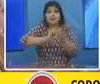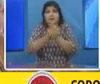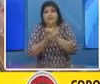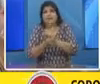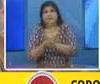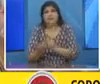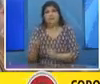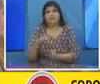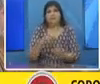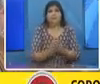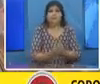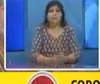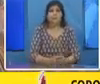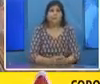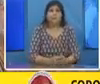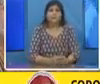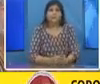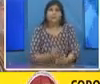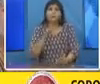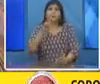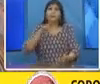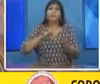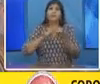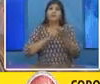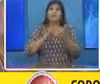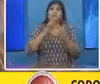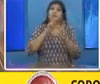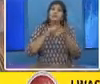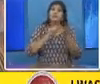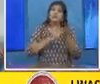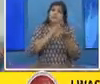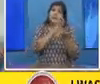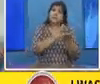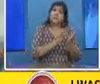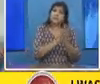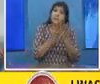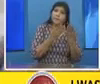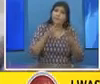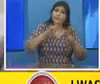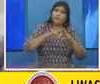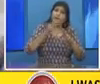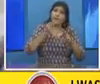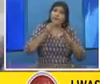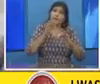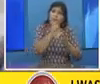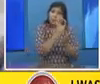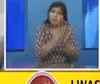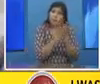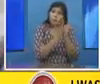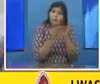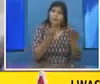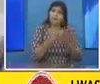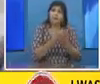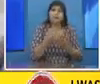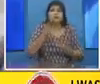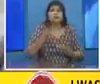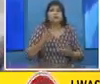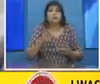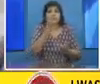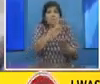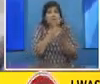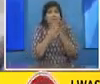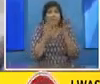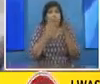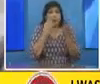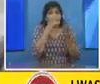ला दिया है। मैं लंदन से प्रकाशित फाइनेंशियल टाइम्स में एक बहुत ही दिलचस्प लेख